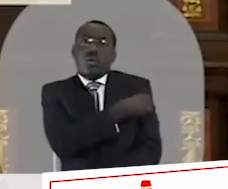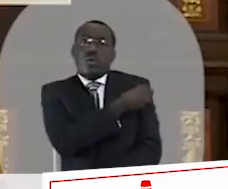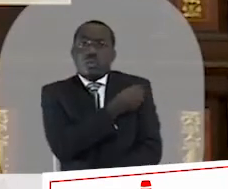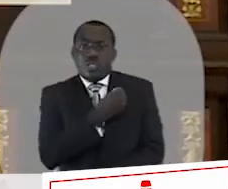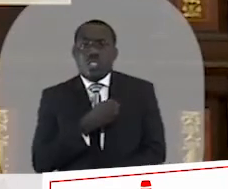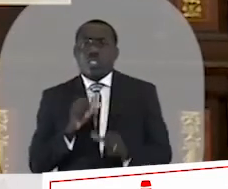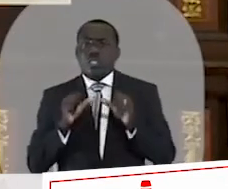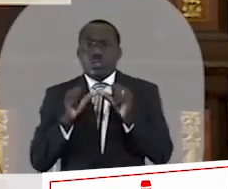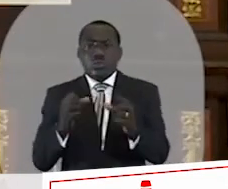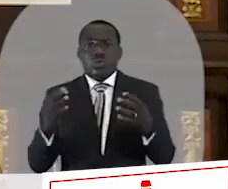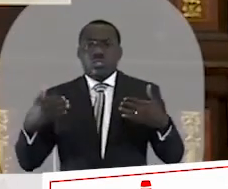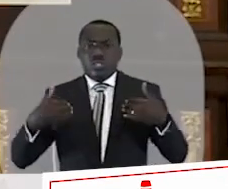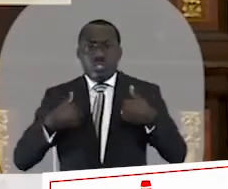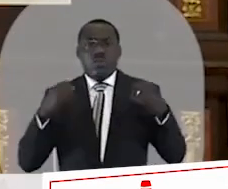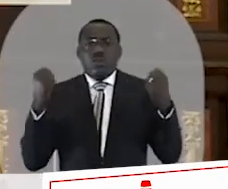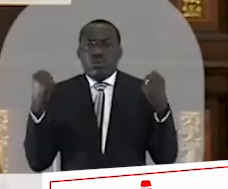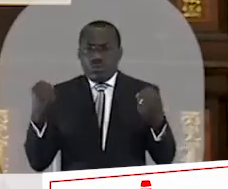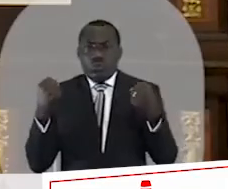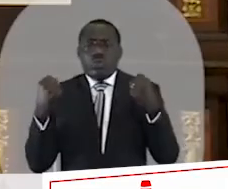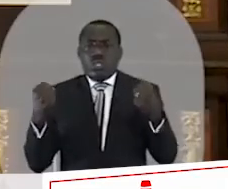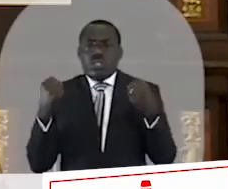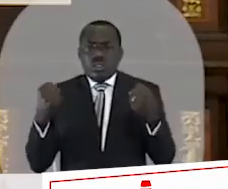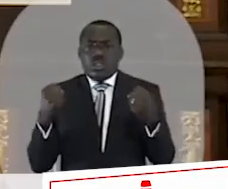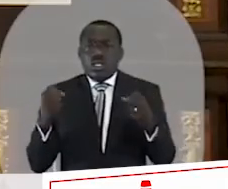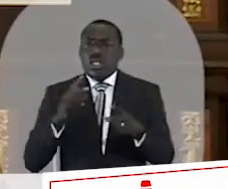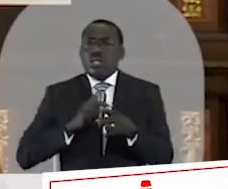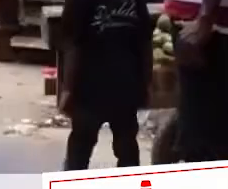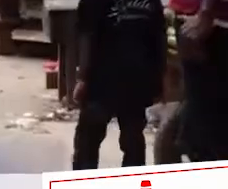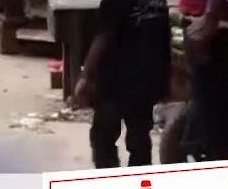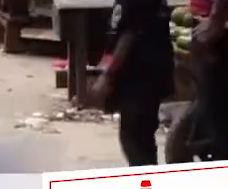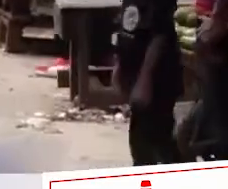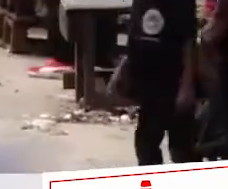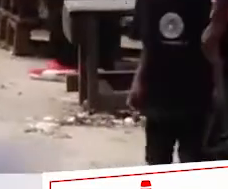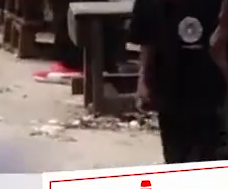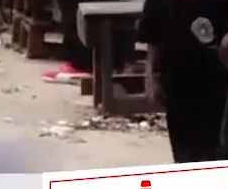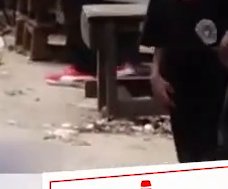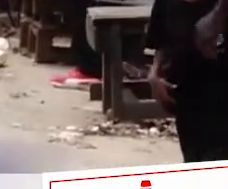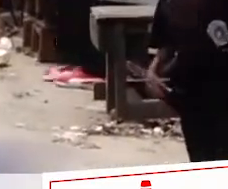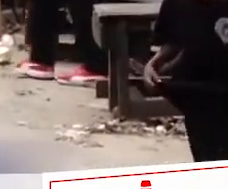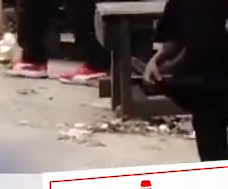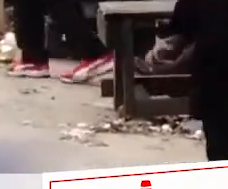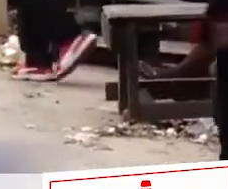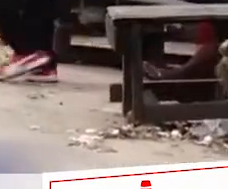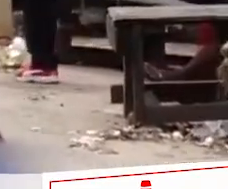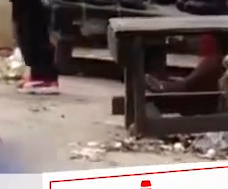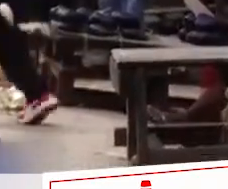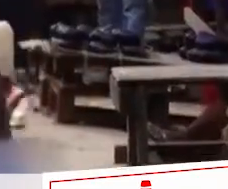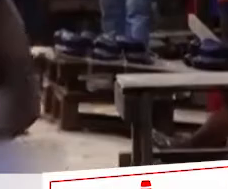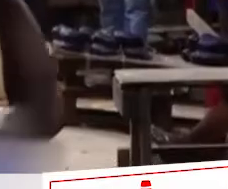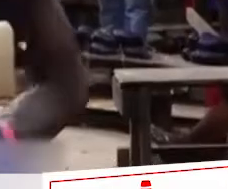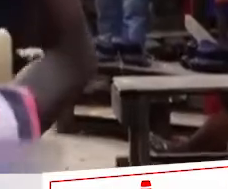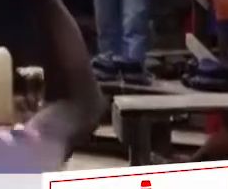le chef d'état d'abonnés qui a dit connaître les souffrances qu'endurent ses compatriotes depuis le déclenchement de la maladie